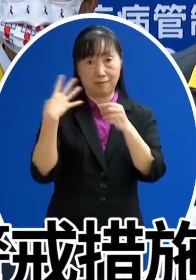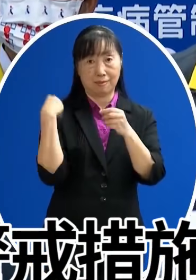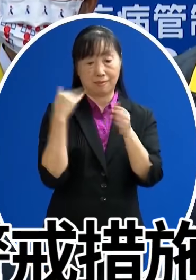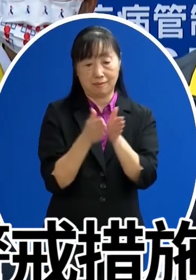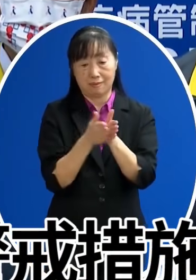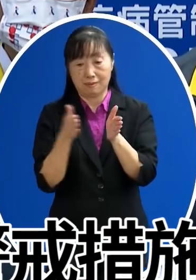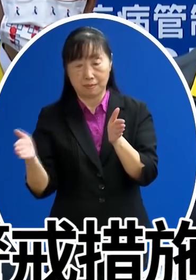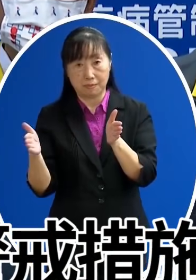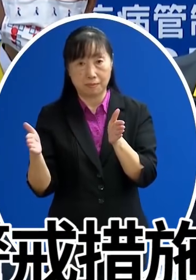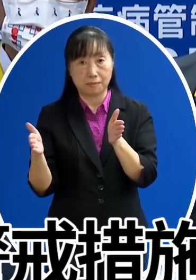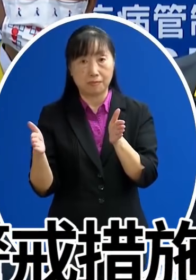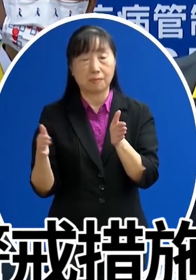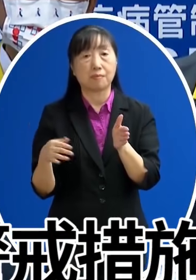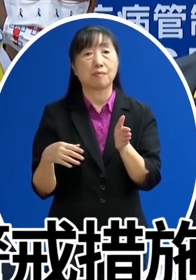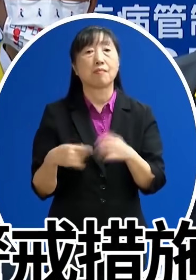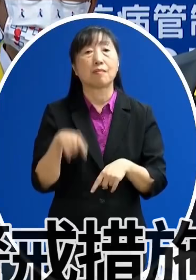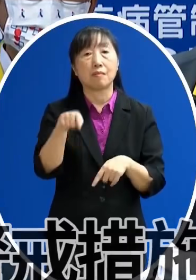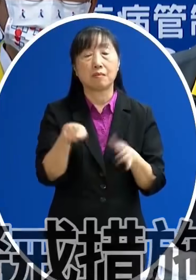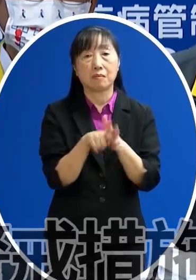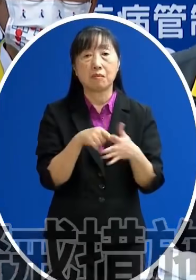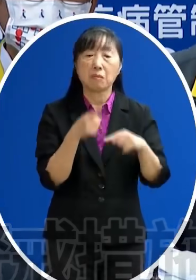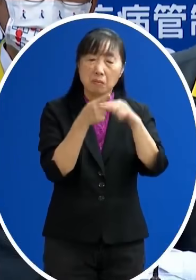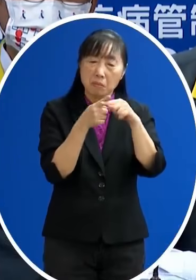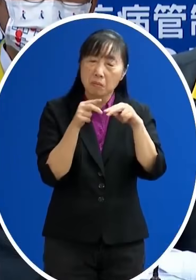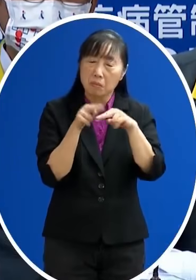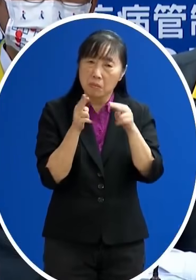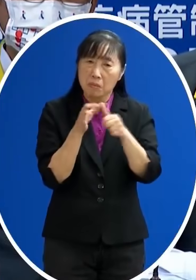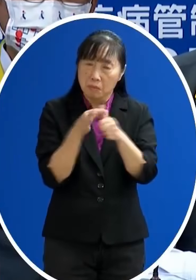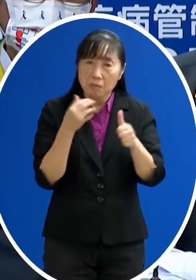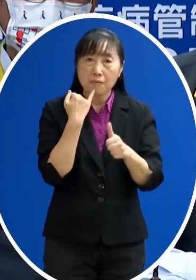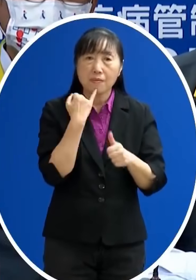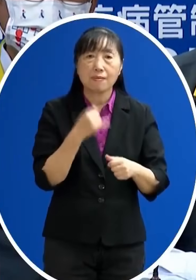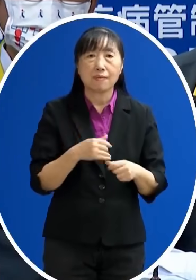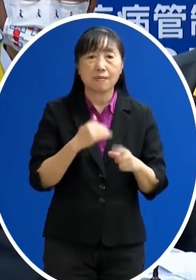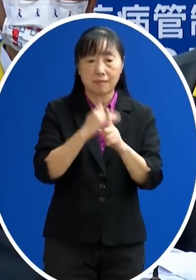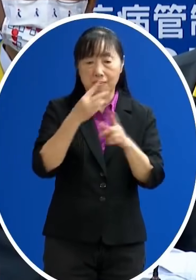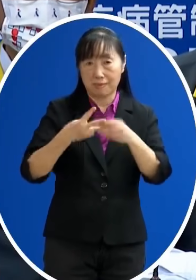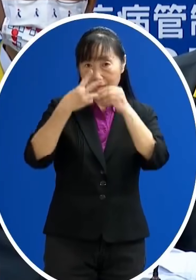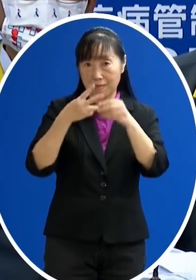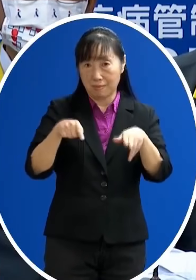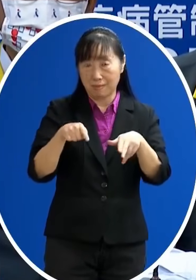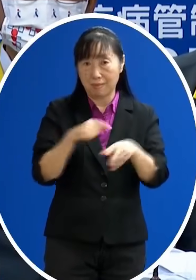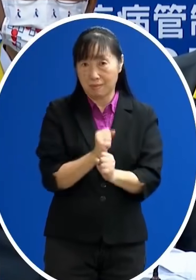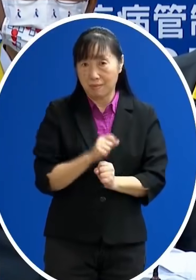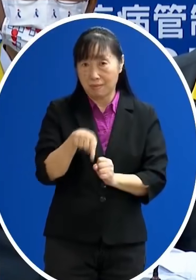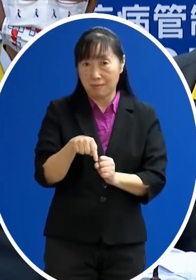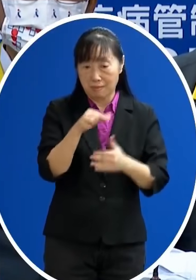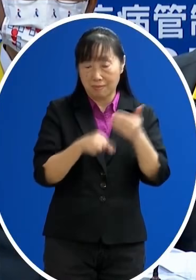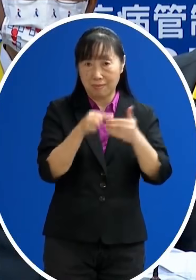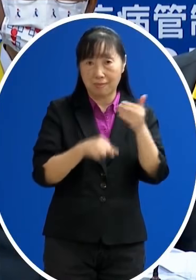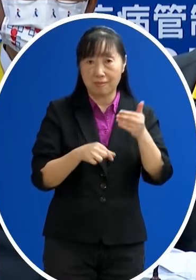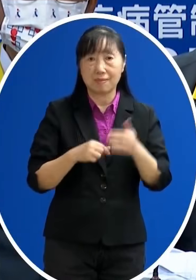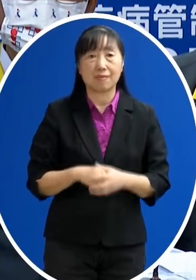长，好，那不过适度的松绑，好，那大家都知道我们在三级警戒哈基本的一个标